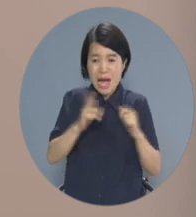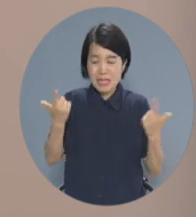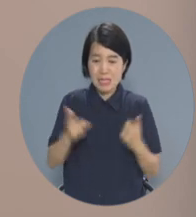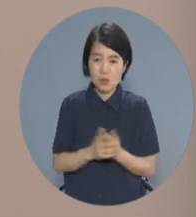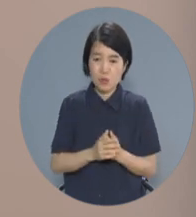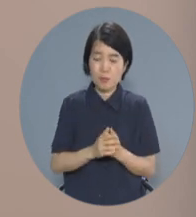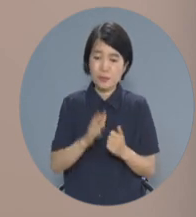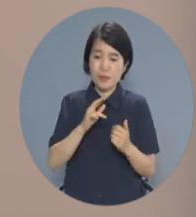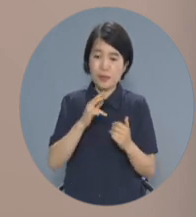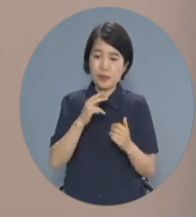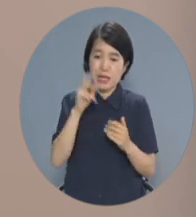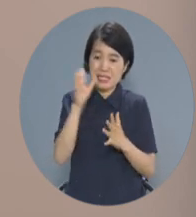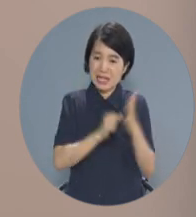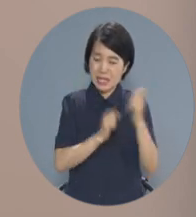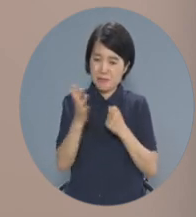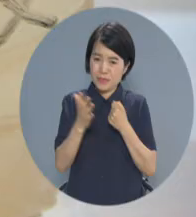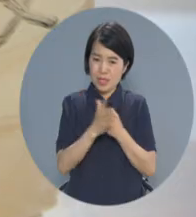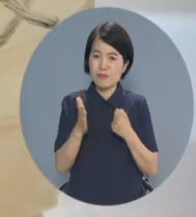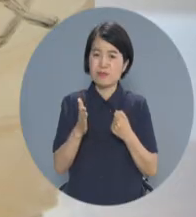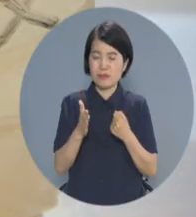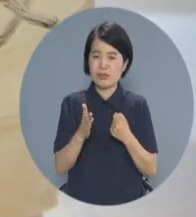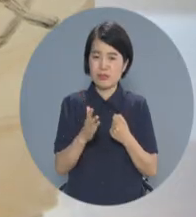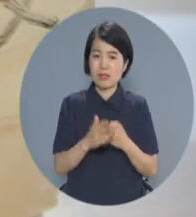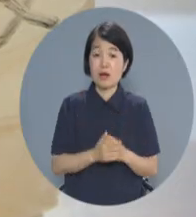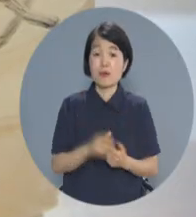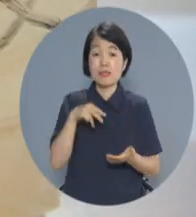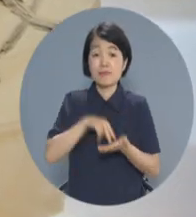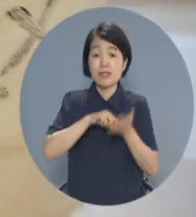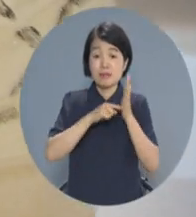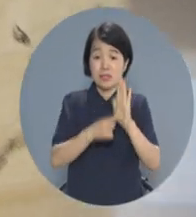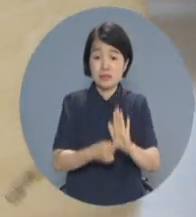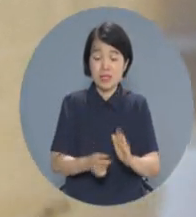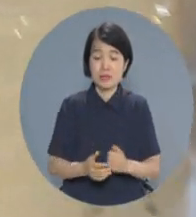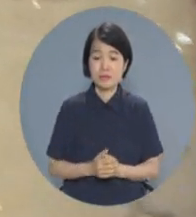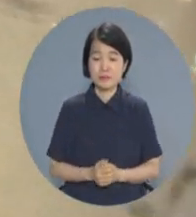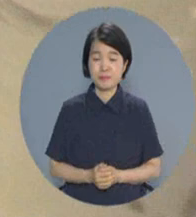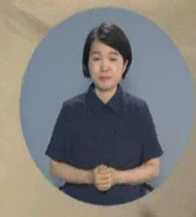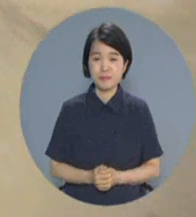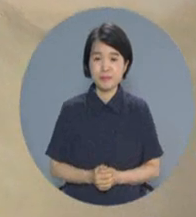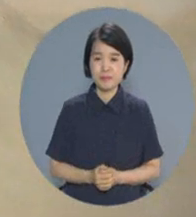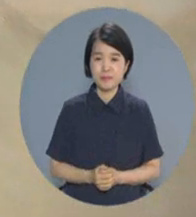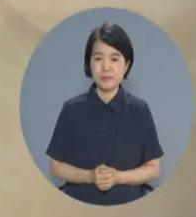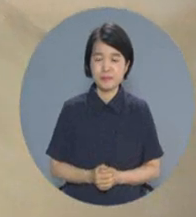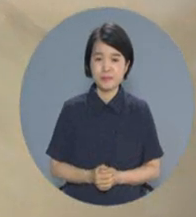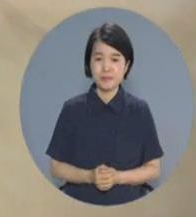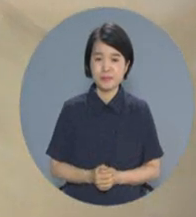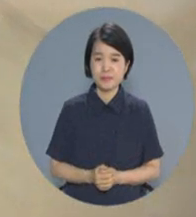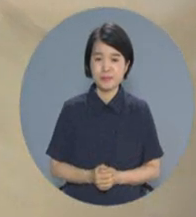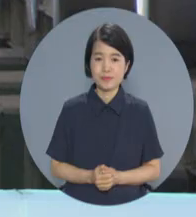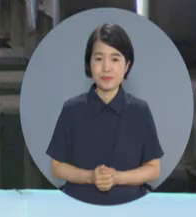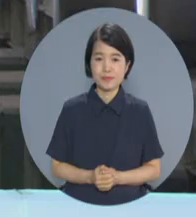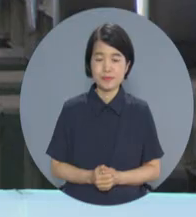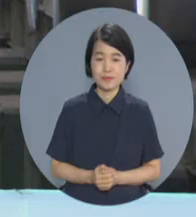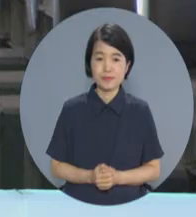장갑 등의 물질로 인한 가능성도 있다고 입장을 밝혔습니다. MBC 뉴스 강서영입니다.